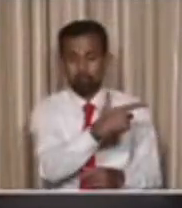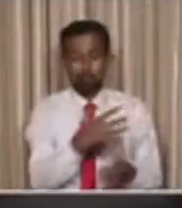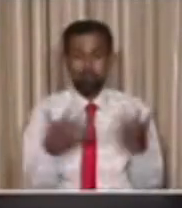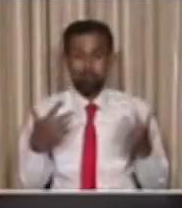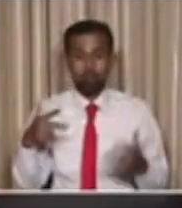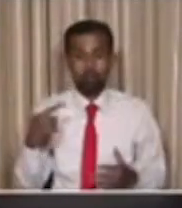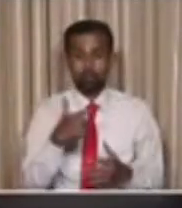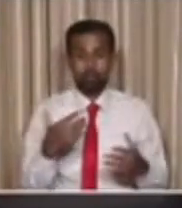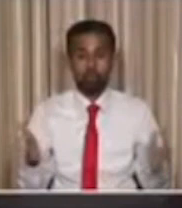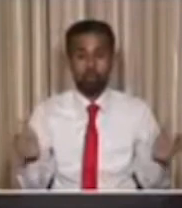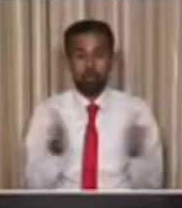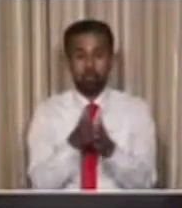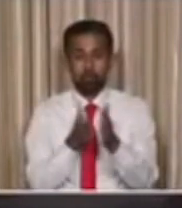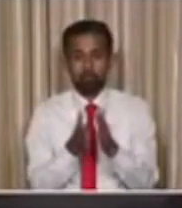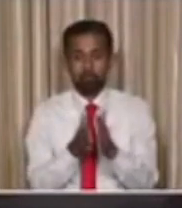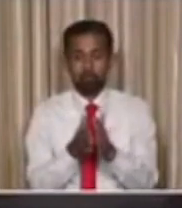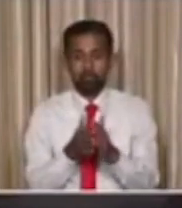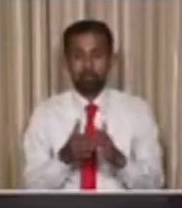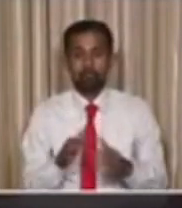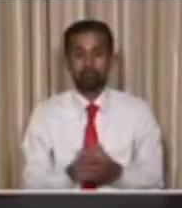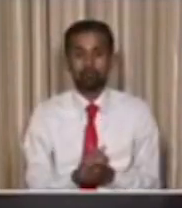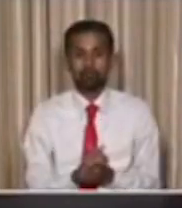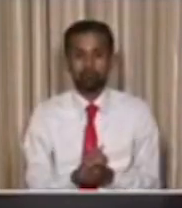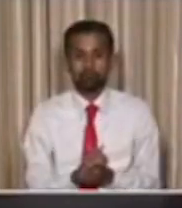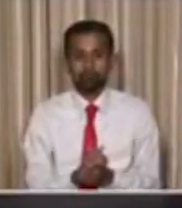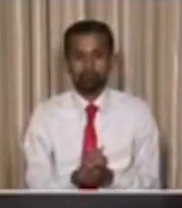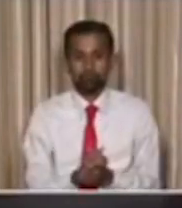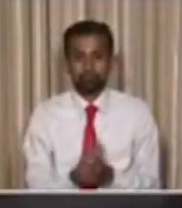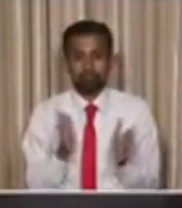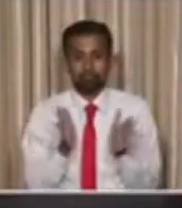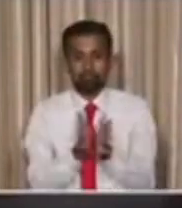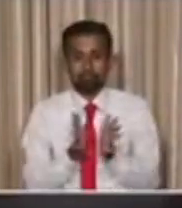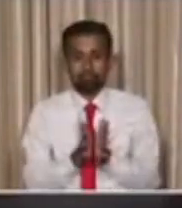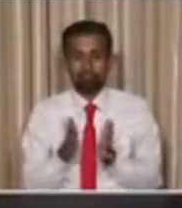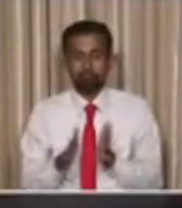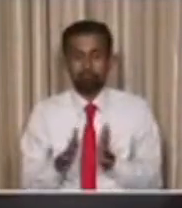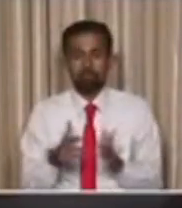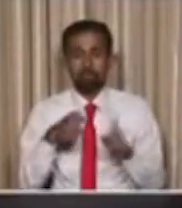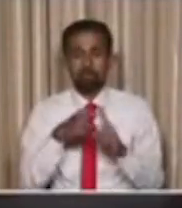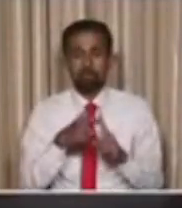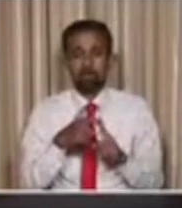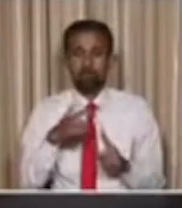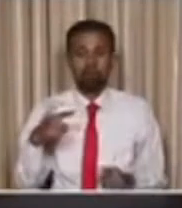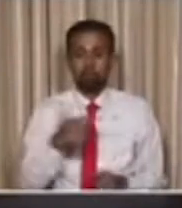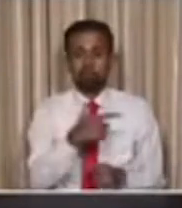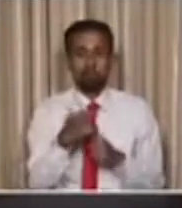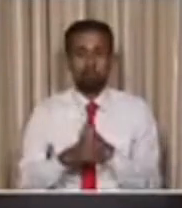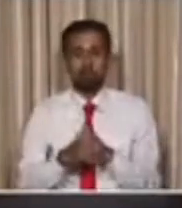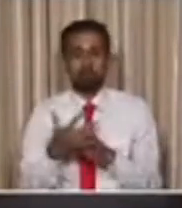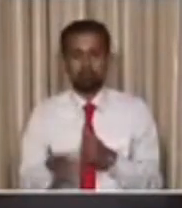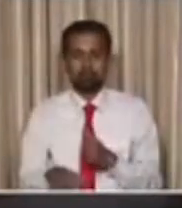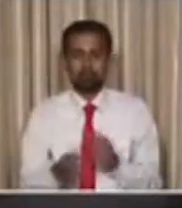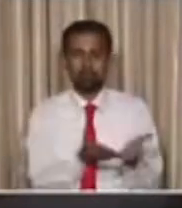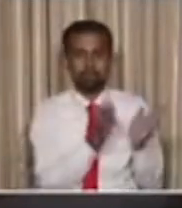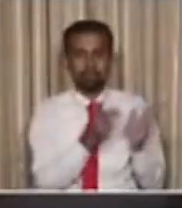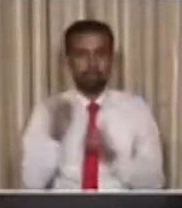තෝරු මෝරු මැද්දට පැනලා එවුවා ෂේප් කරන්න කිව්වාම ඒ තැල්ල චප්ප වෙලාලු කාරල්ල හැදුනේ. ඉතින් ඒ නිසා මේ